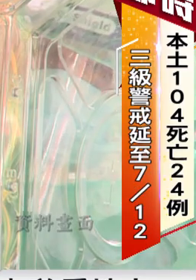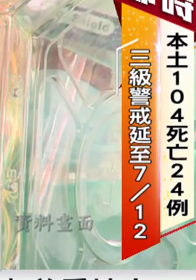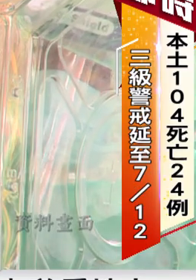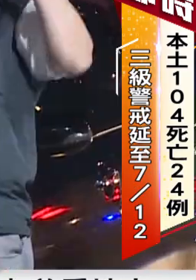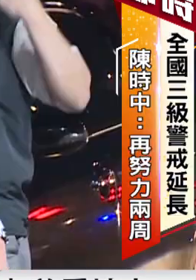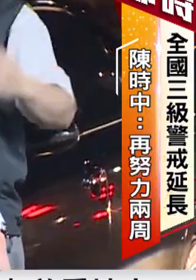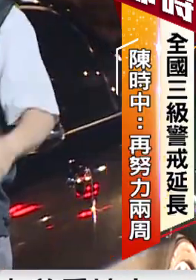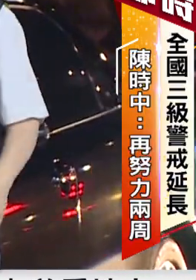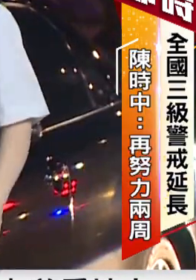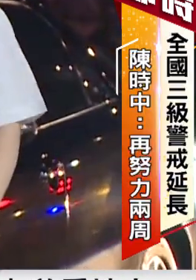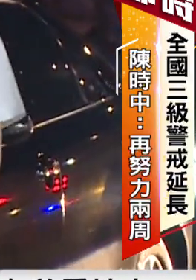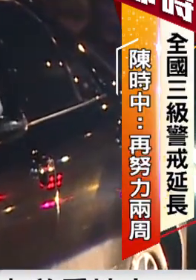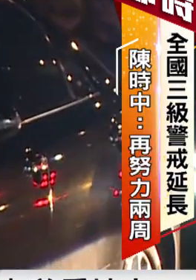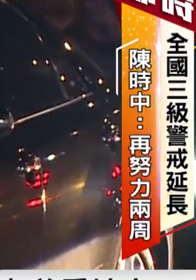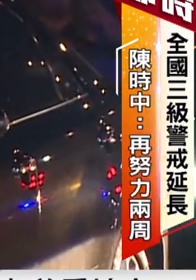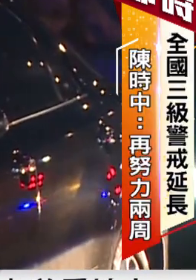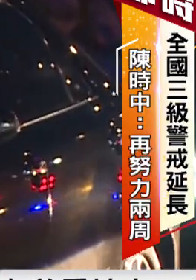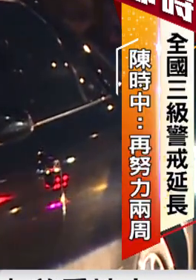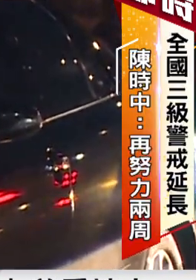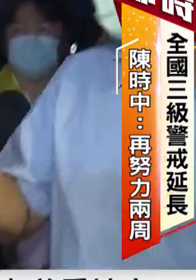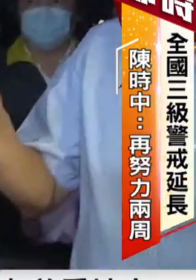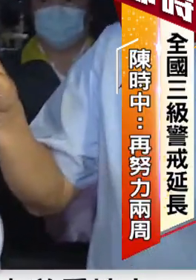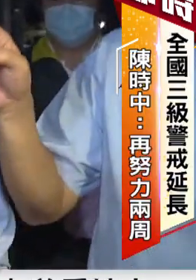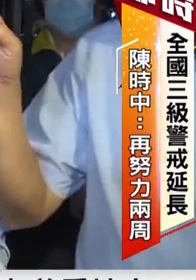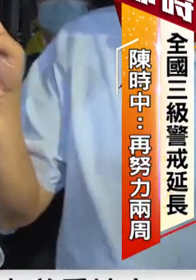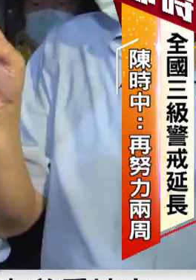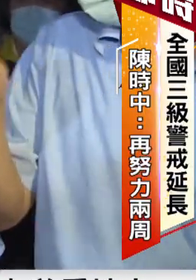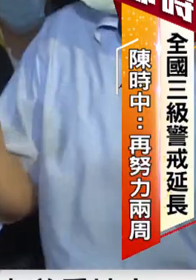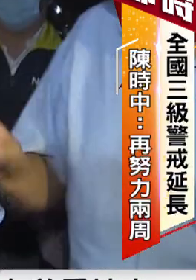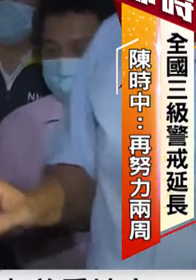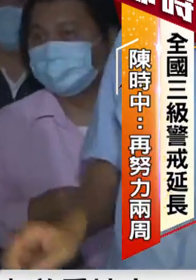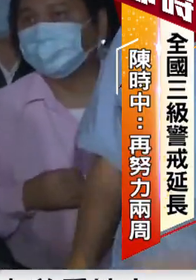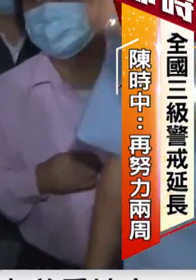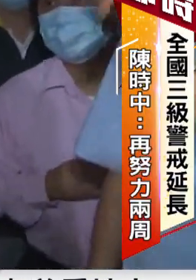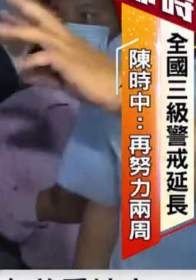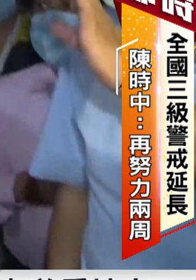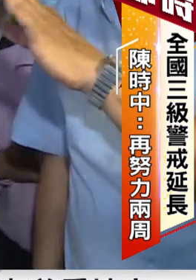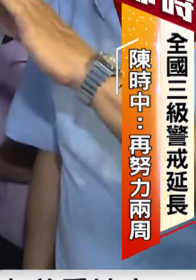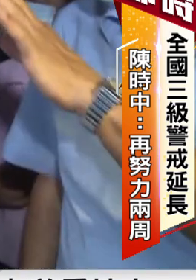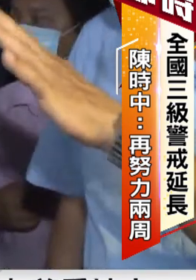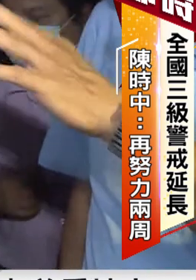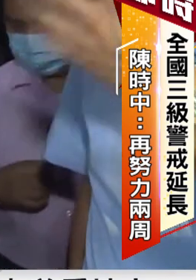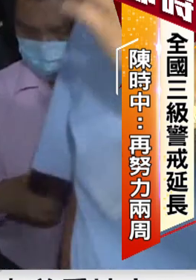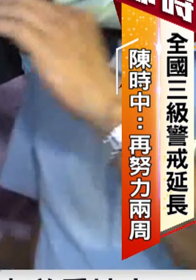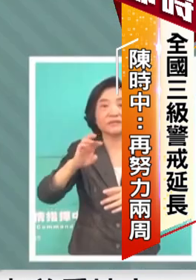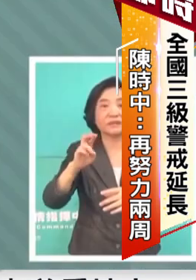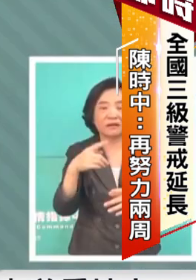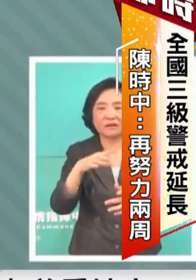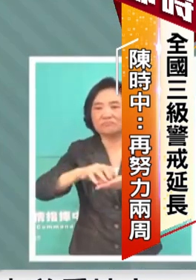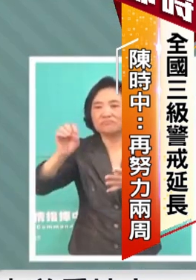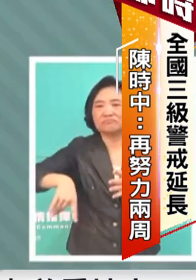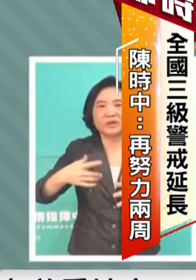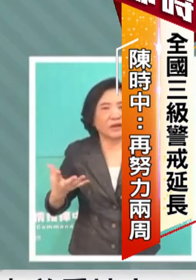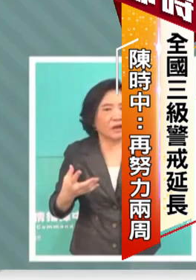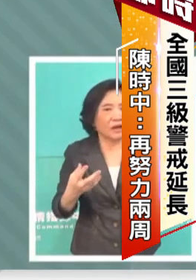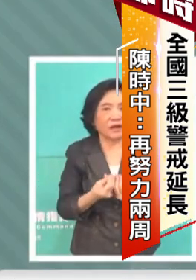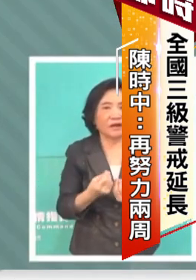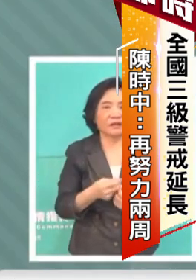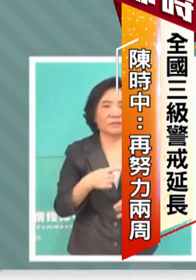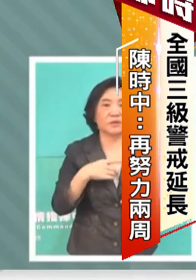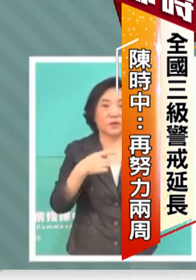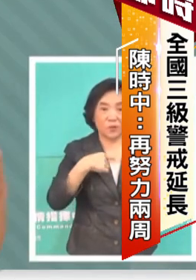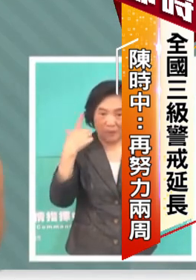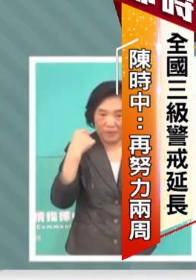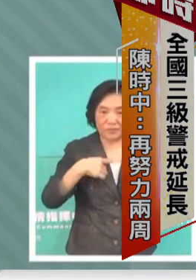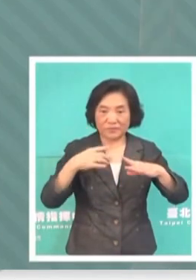察也要王不见王。陈时中、陈吉仲前脚刚走，柯文哲6点半就抵达。 我的行程是早